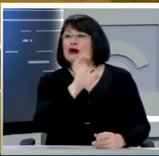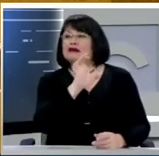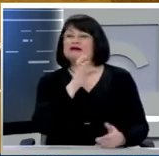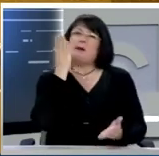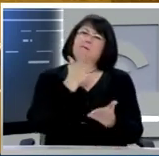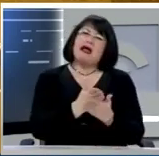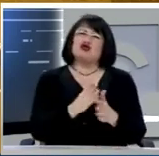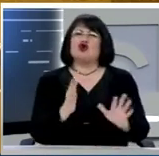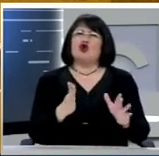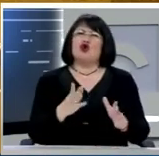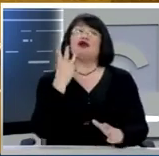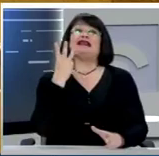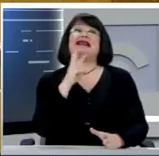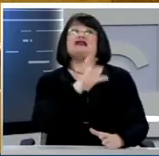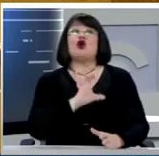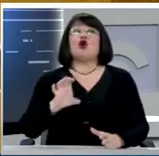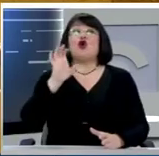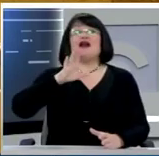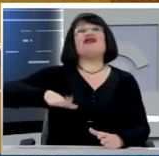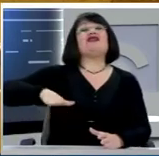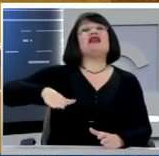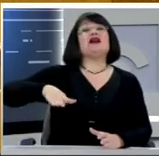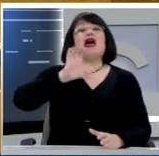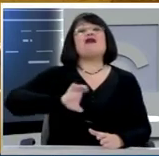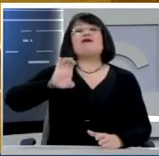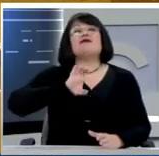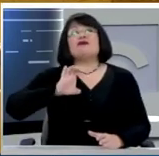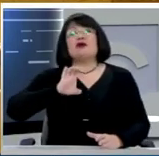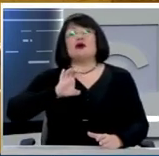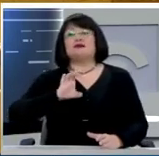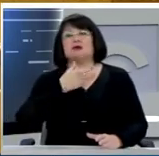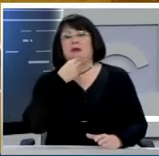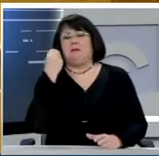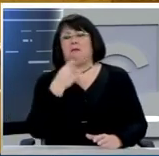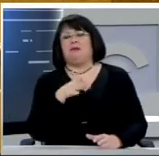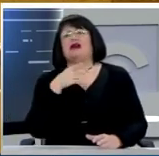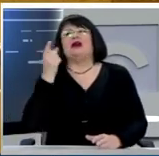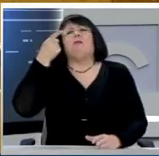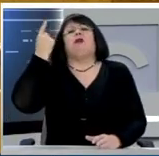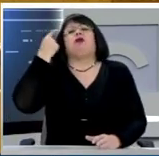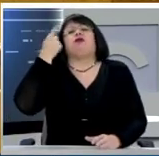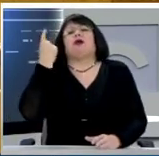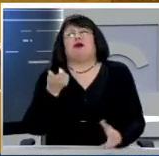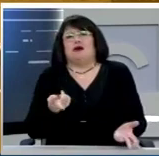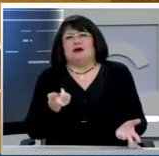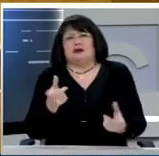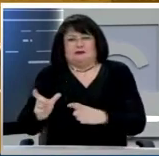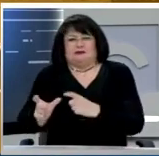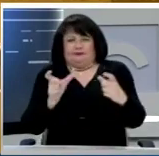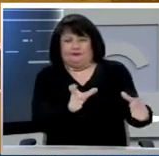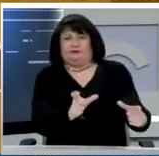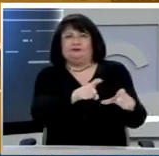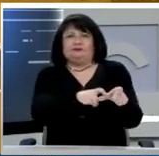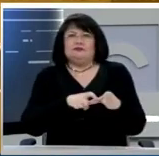μέσο όρο των τριών χωρών των φτηνότερων της Ευρώπης. Κολοκύθια με τη ρίγανη. Σας τα φέρναν έτοιμα οι